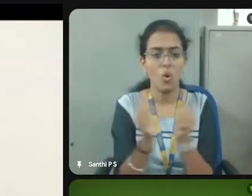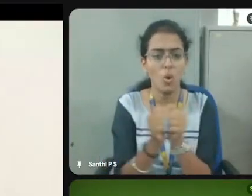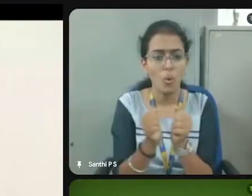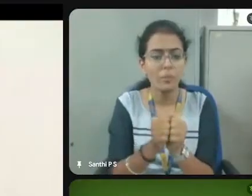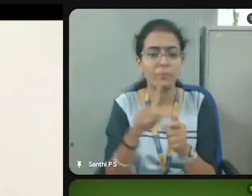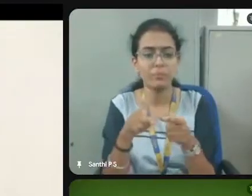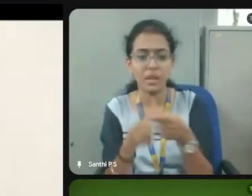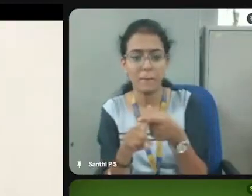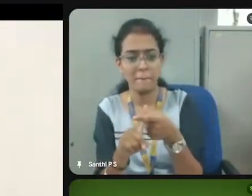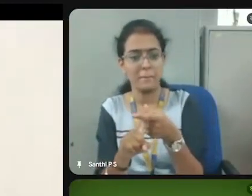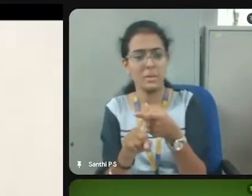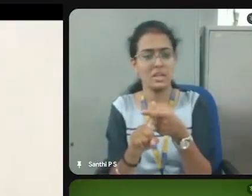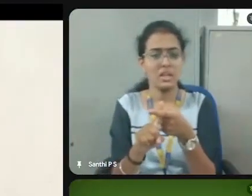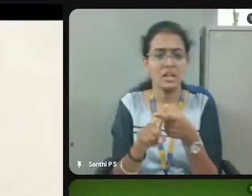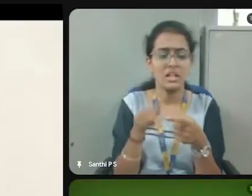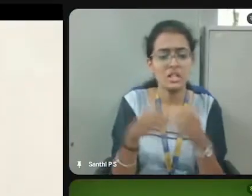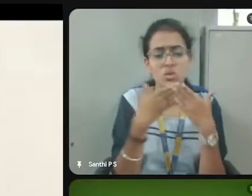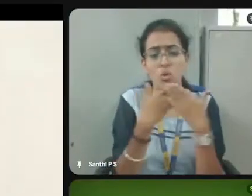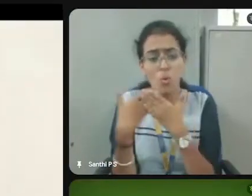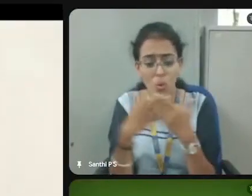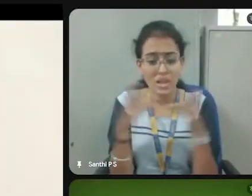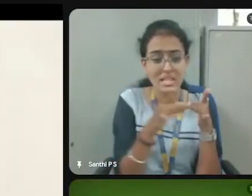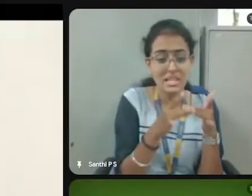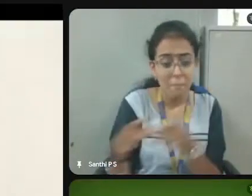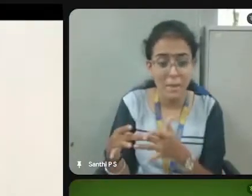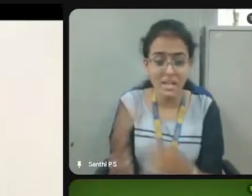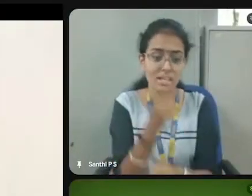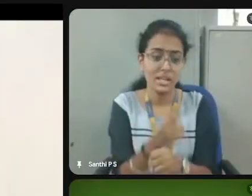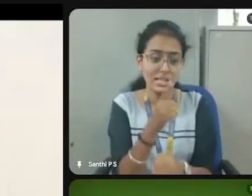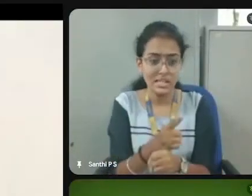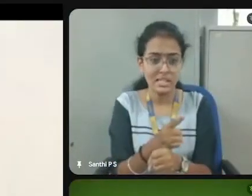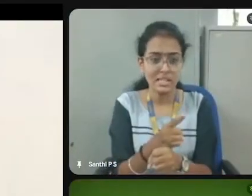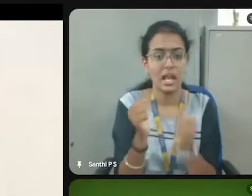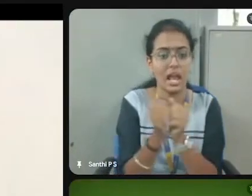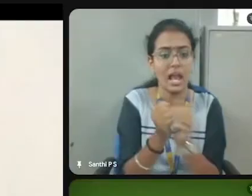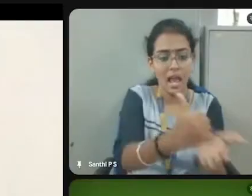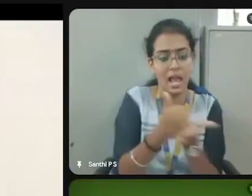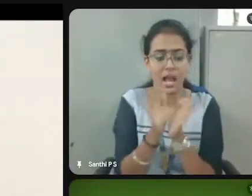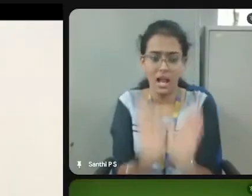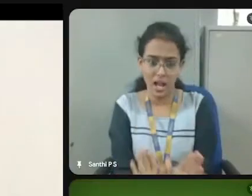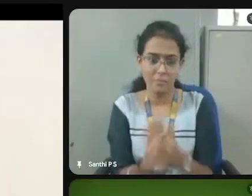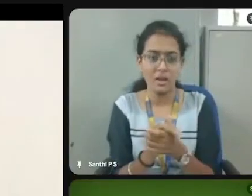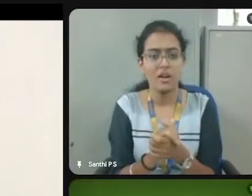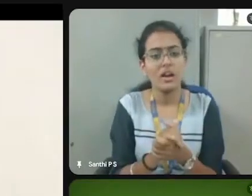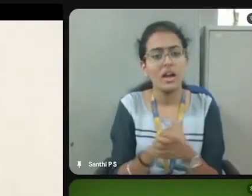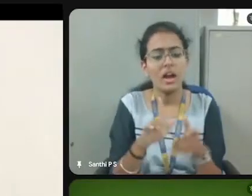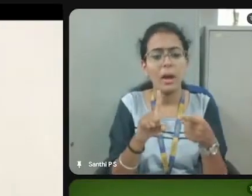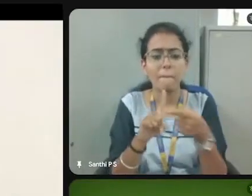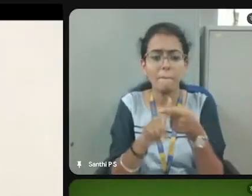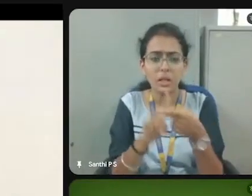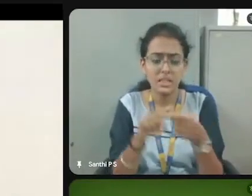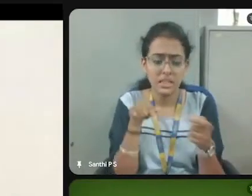ഇവർക്ക് സ്കൂളുകളിൽ ഒരു സ്പെഷ്യൽ എഡ്യൂക്കേറ്ററിന്റെ സേവനം ലഭ്യമാണ്. ഈ സ്പെഷ്യൽ എഡ്യൂക്കേറ്ററിന്റെ സേവനത്തിൽ